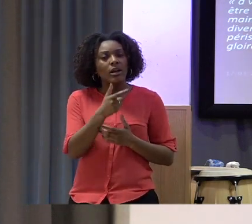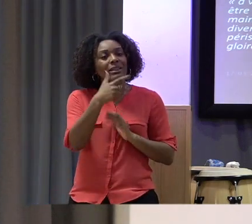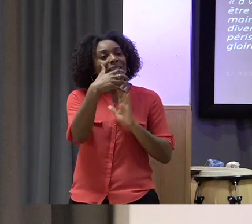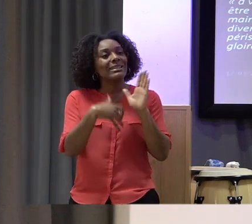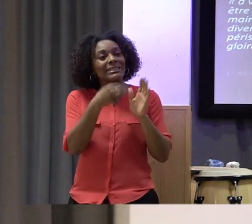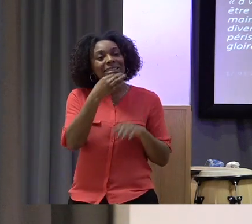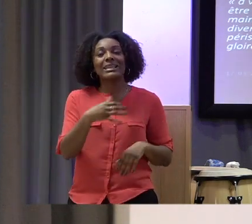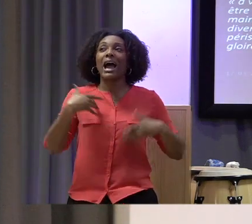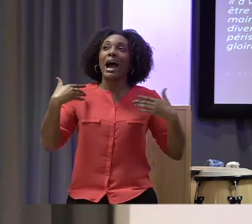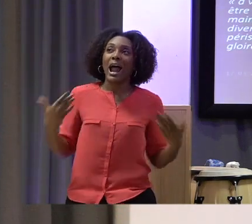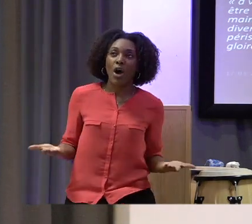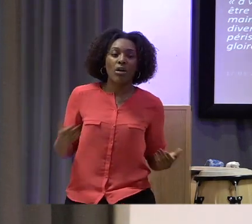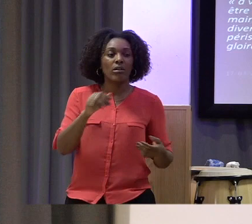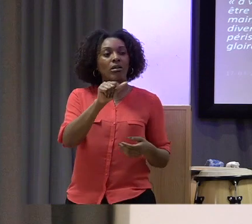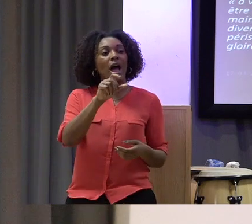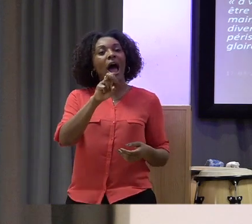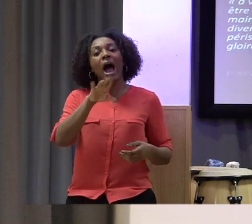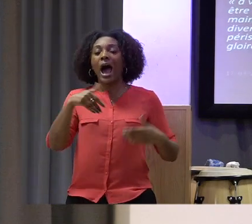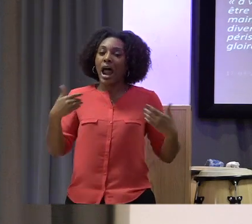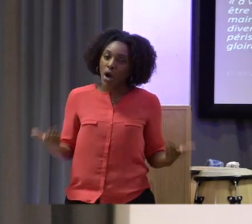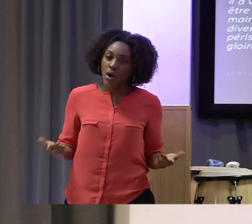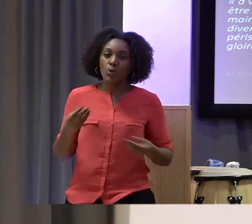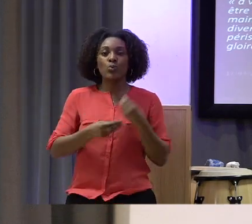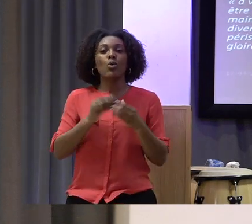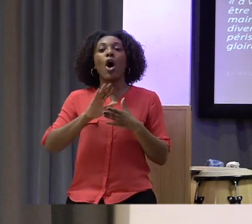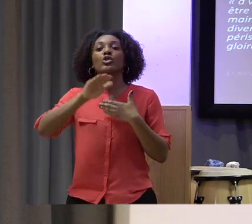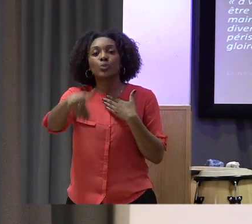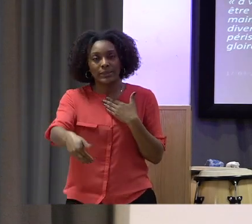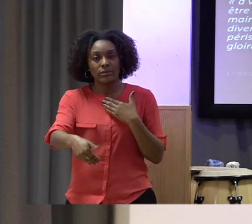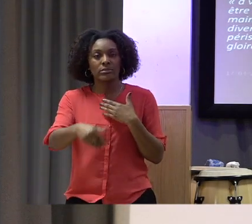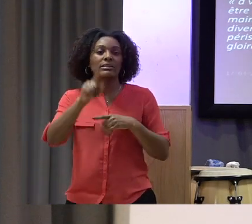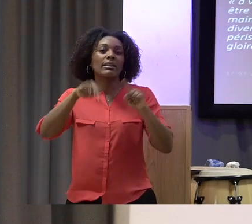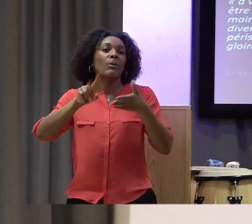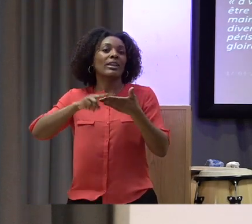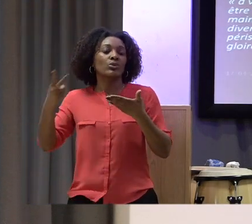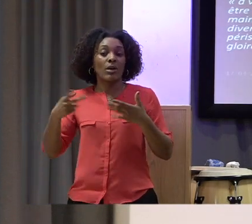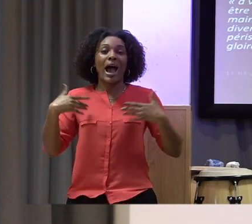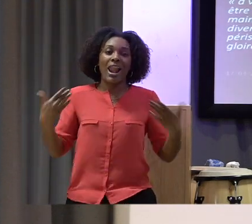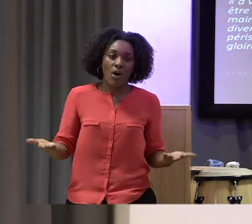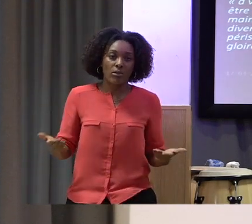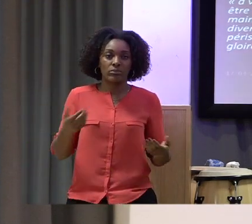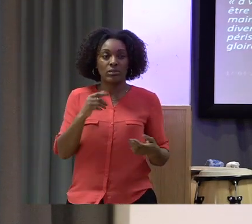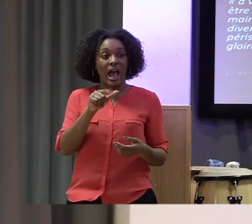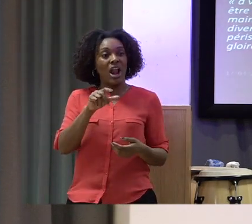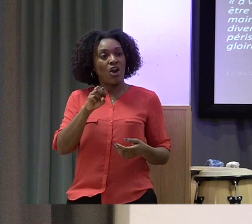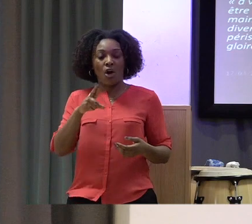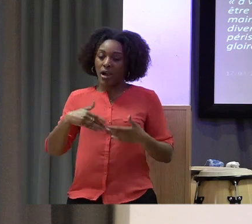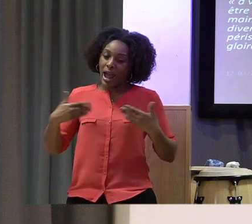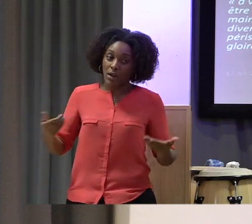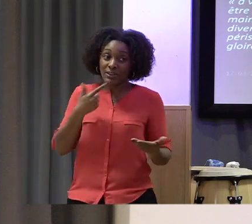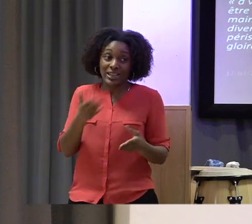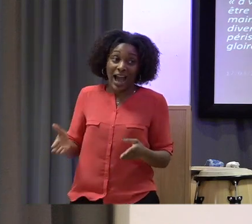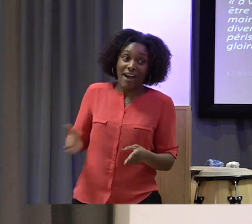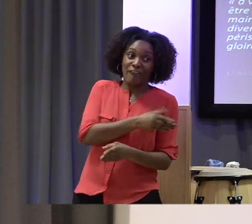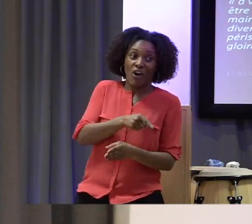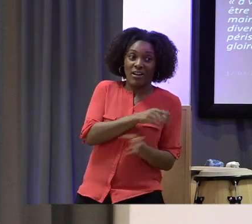par « alors » ou « ensuite » en fonction des traductions comme vous l'avez vu. Ce qui signifie qu'il y a un lien avec ce qui s'est